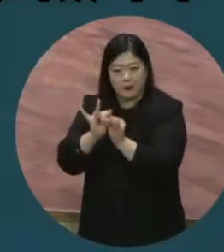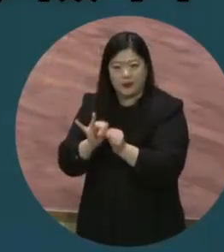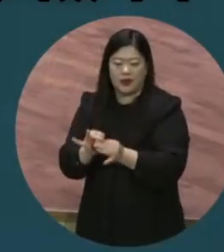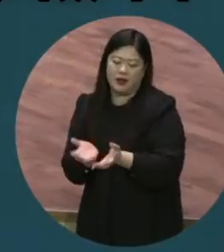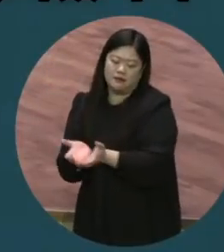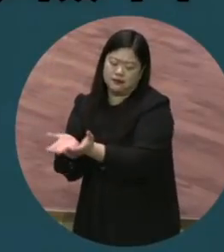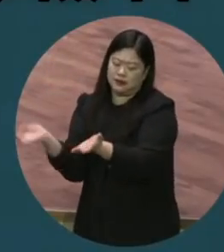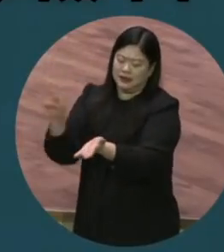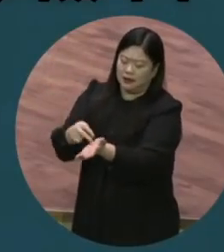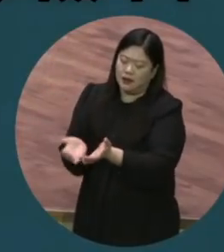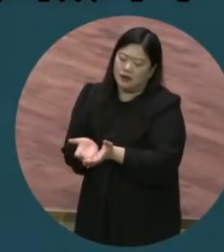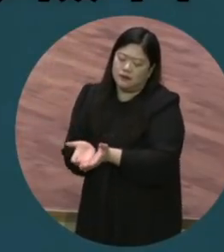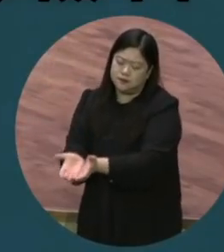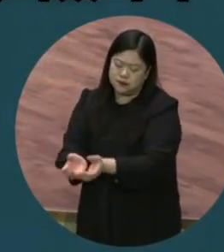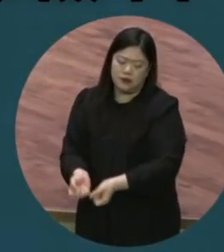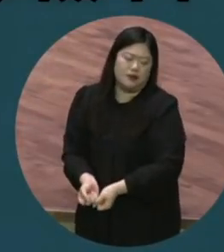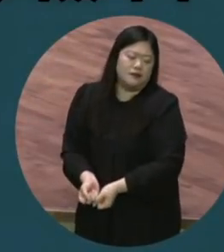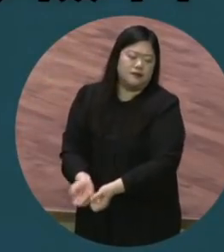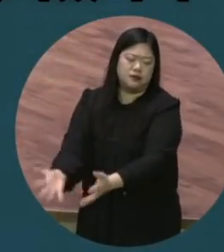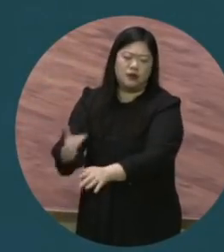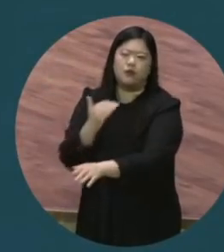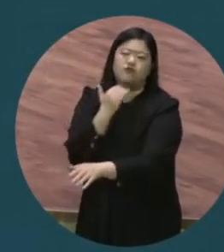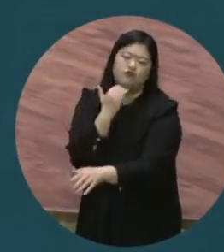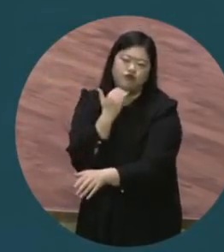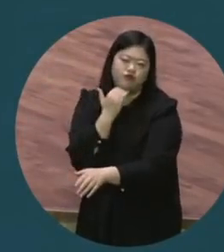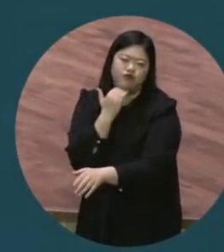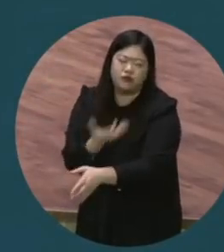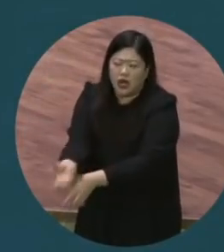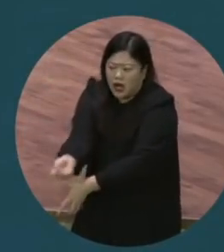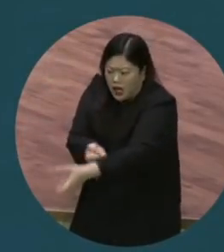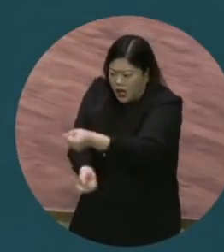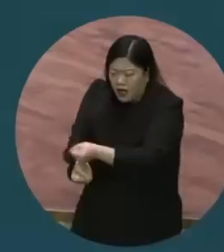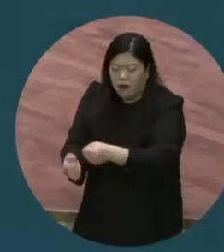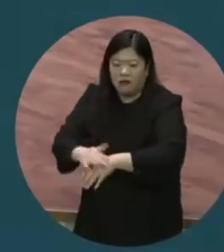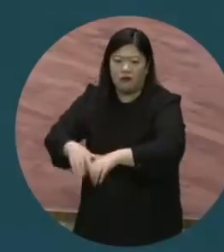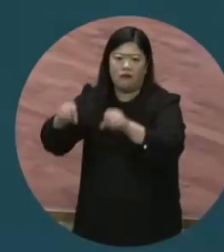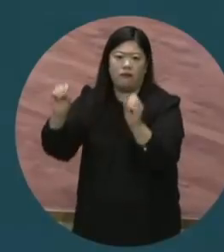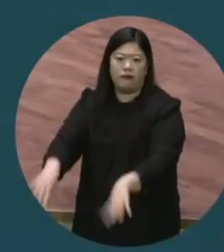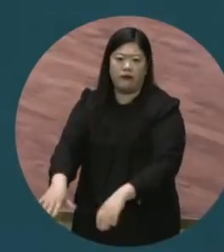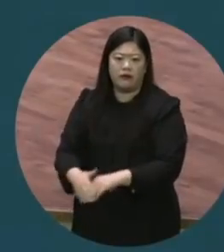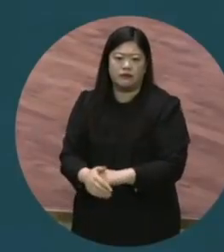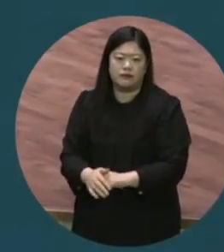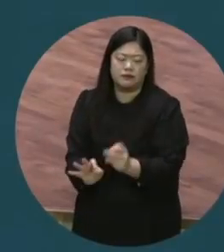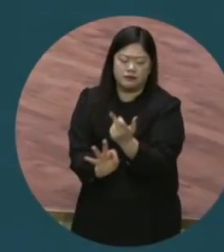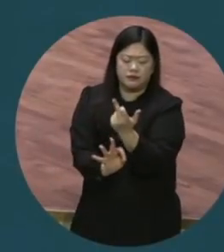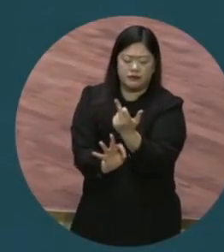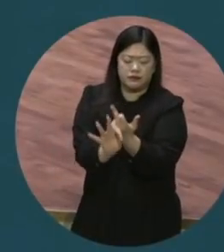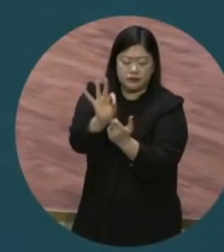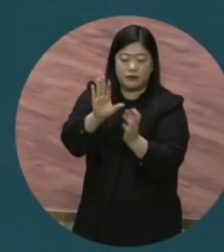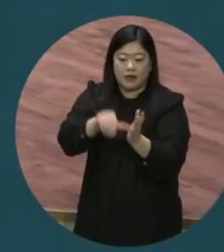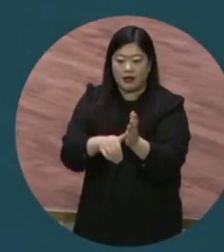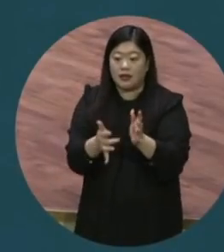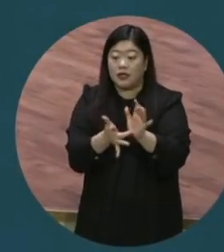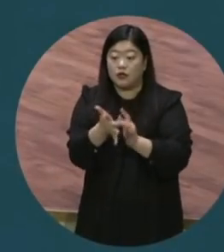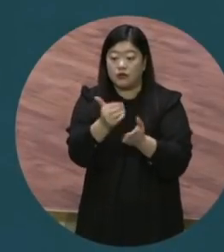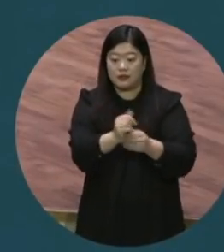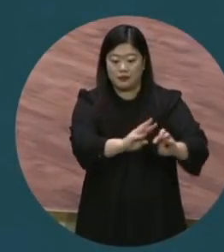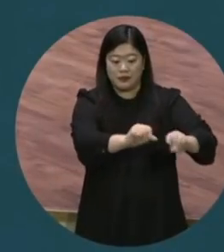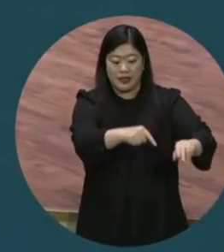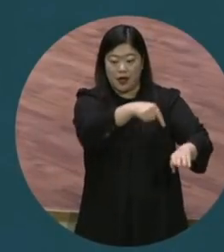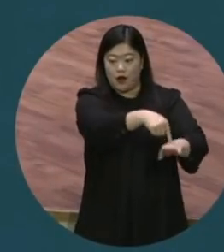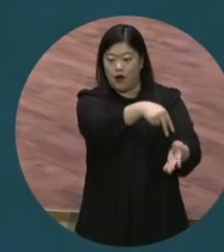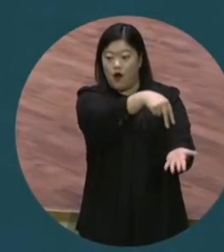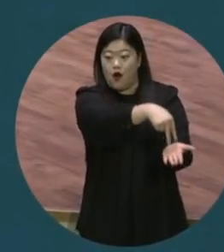배에 올랐으나 그날 밤에 아무것도 잡지 못하였더니 날이 새어갈 때에 예수께서 바닷가에 서셨으나